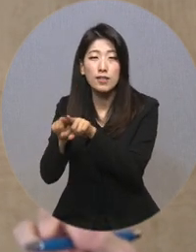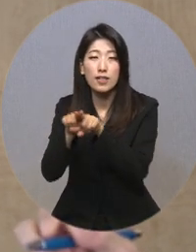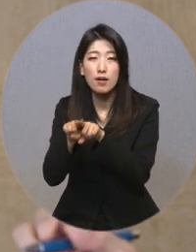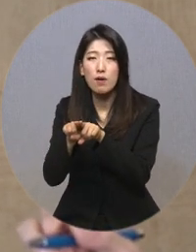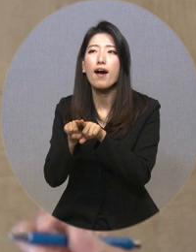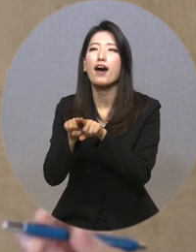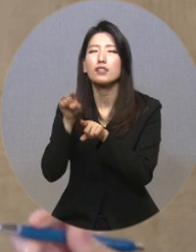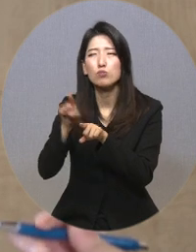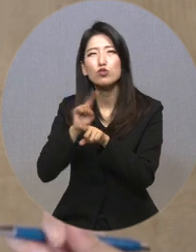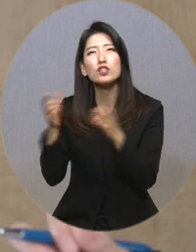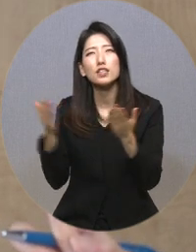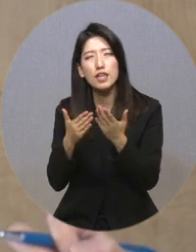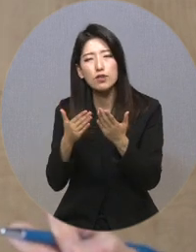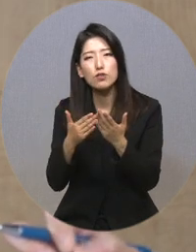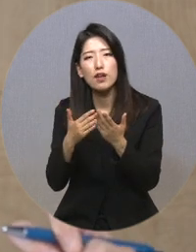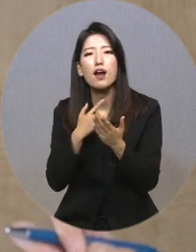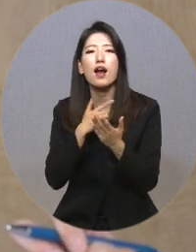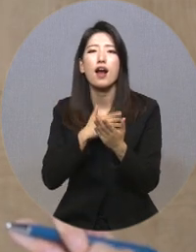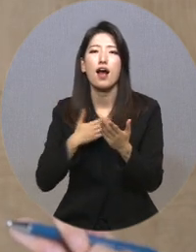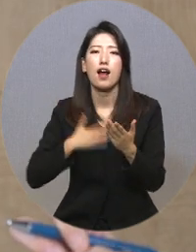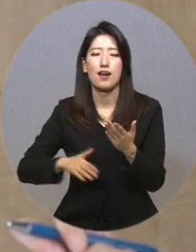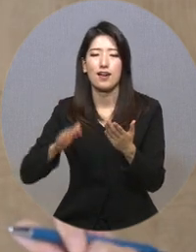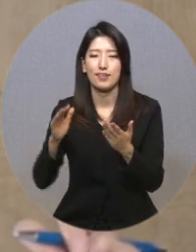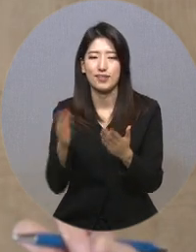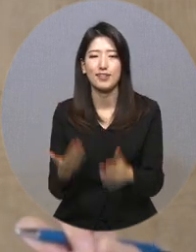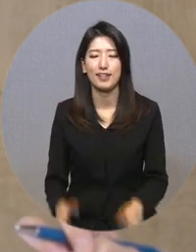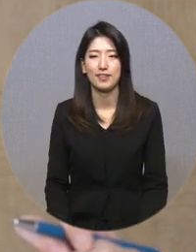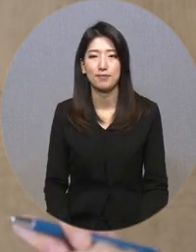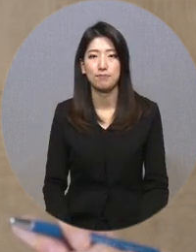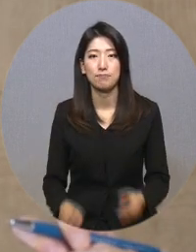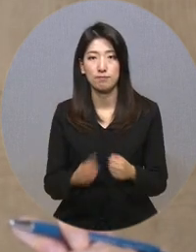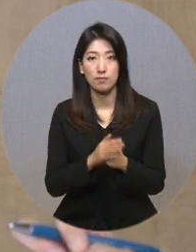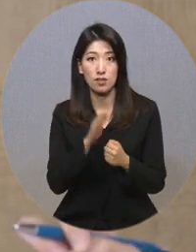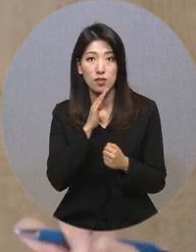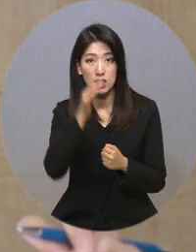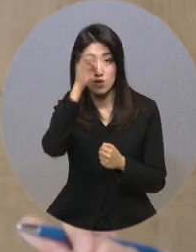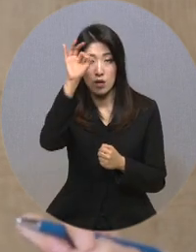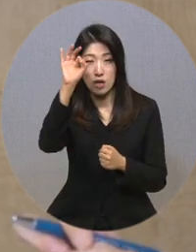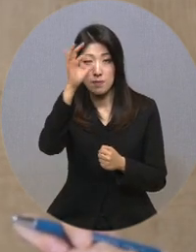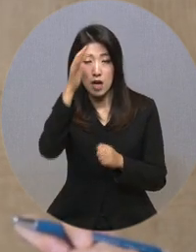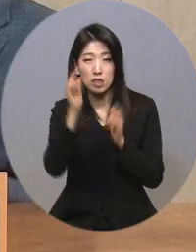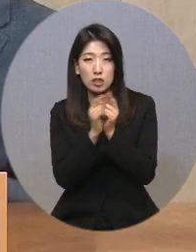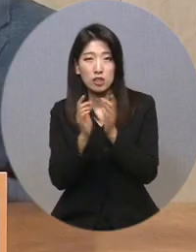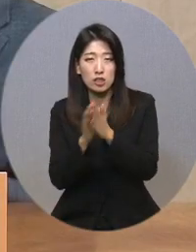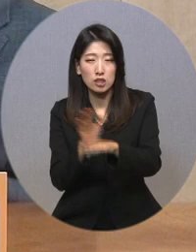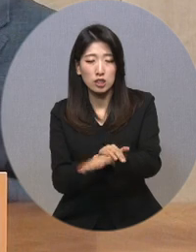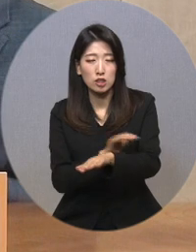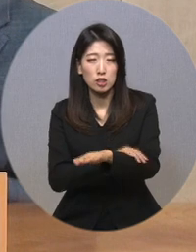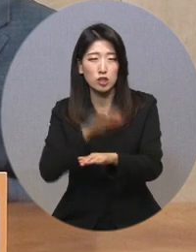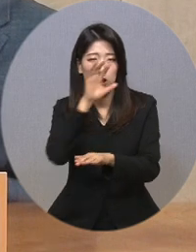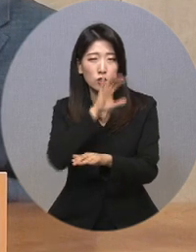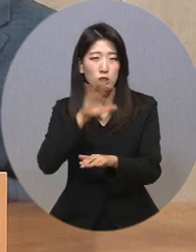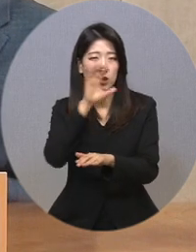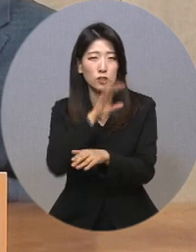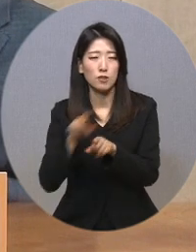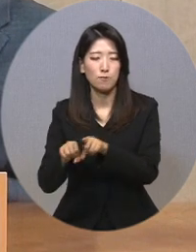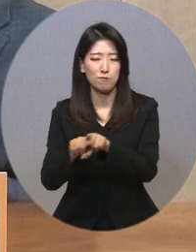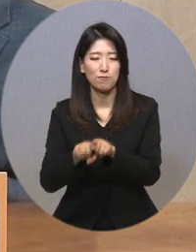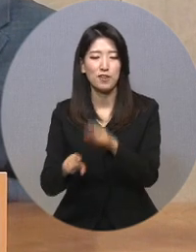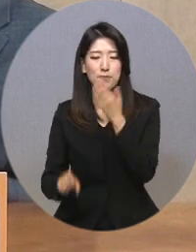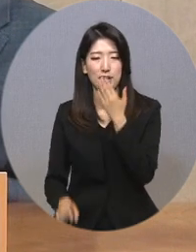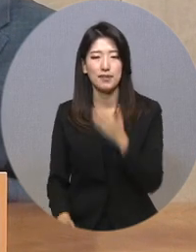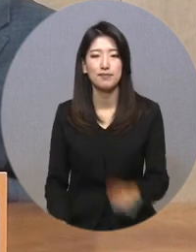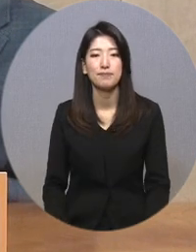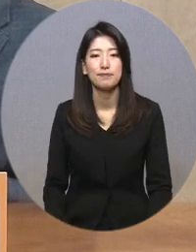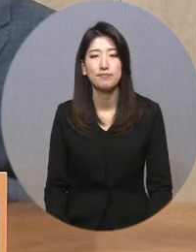필요하다. 그래서 그렇게 이제 고숙련 그 기술을 전수하는 그런 프로그램을 운영하고 있고요. 정말 또 하나는 이제 저희가